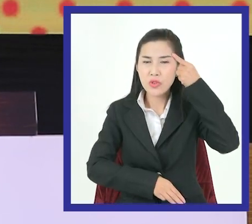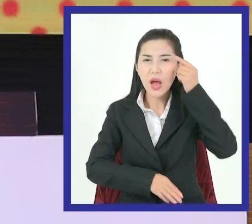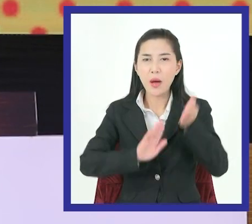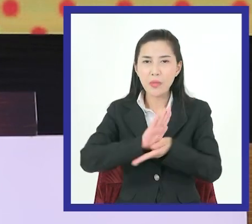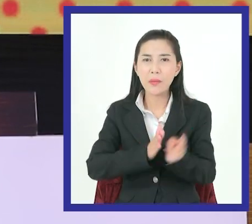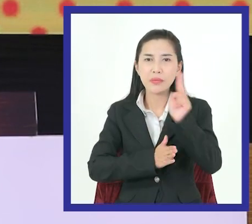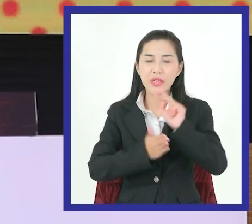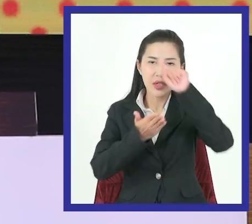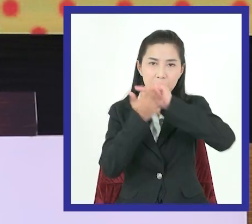ได้ทั้งประเทศนะครับ